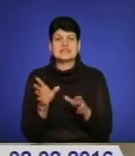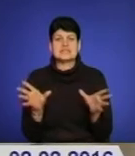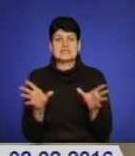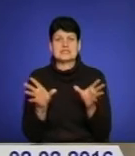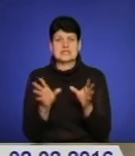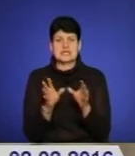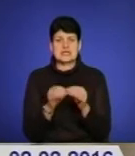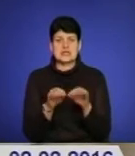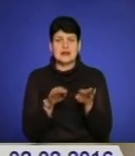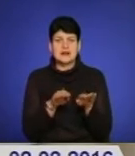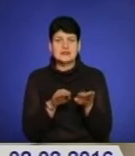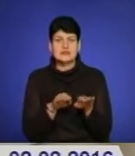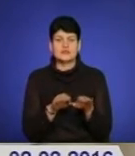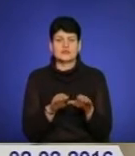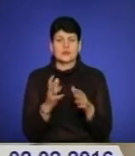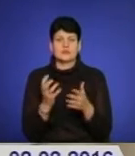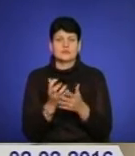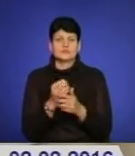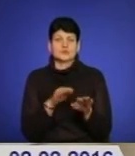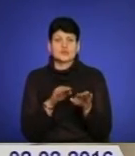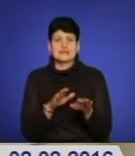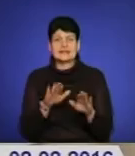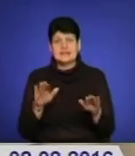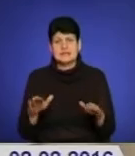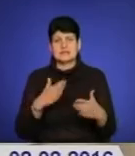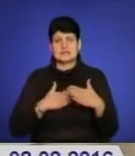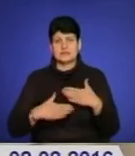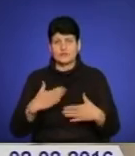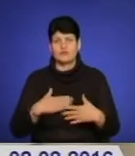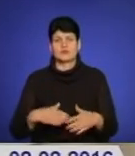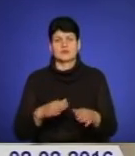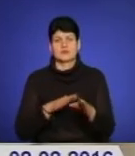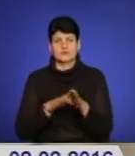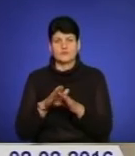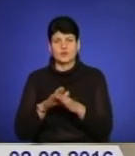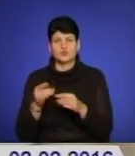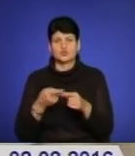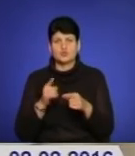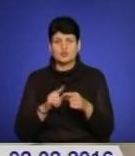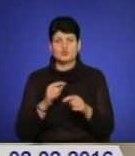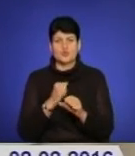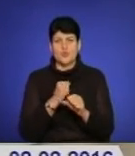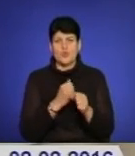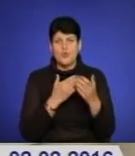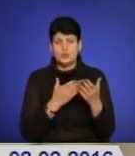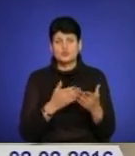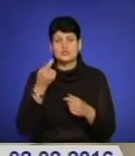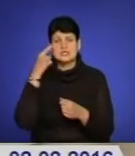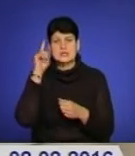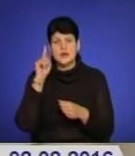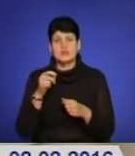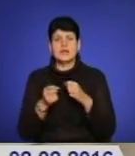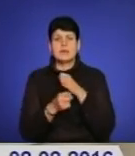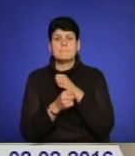з'єднати, і щоб вийшли вироби. Діти з задоволенням взялися за цю роботу, тому що, знаючи, яка біда